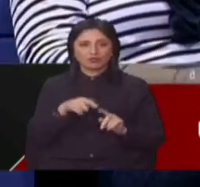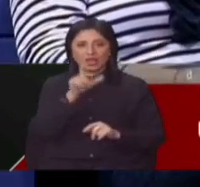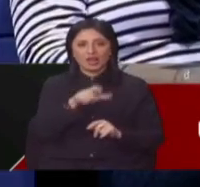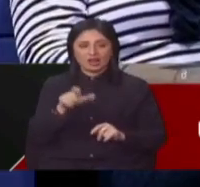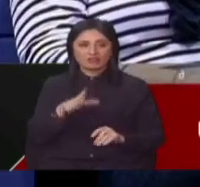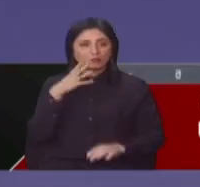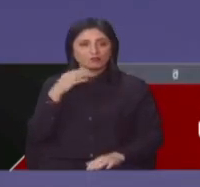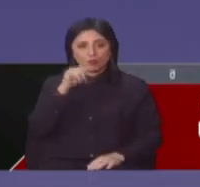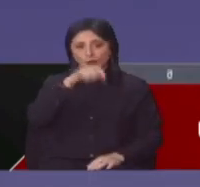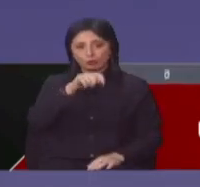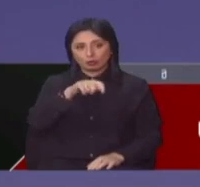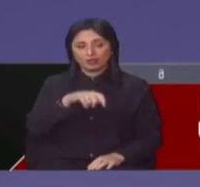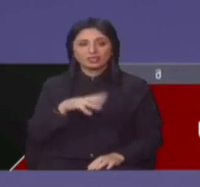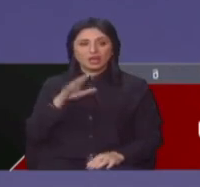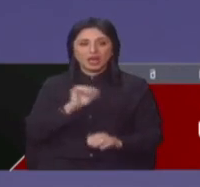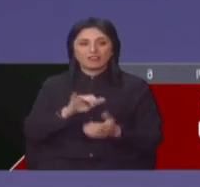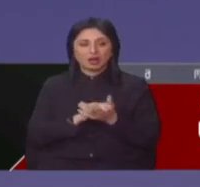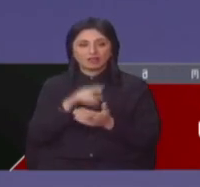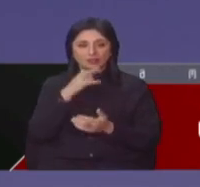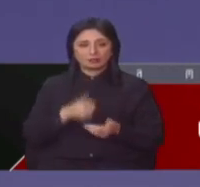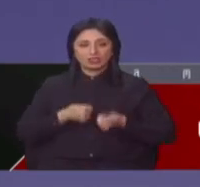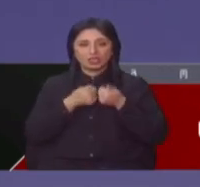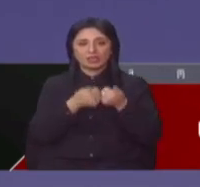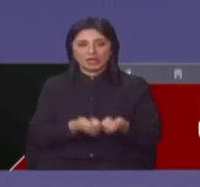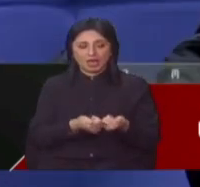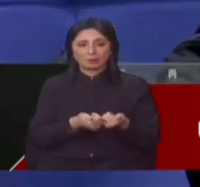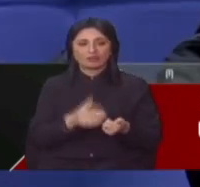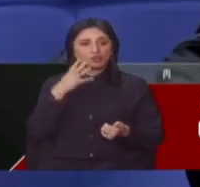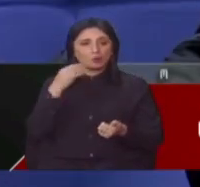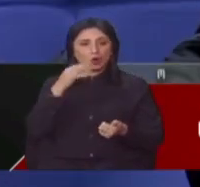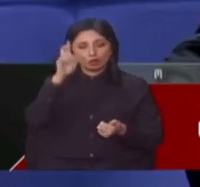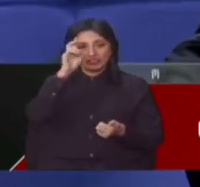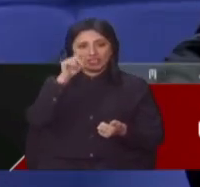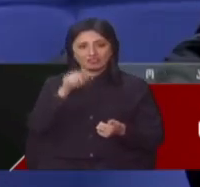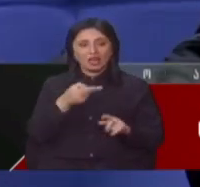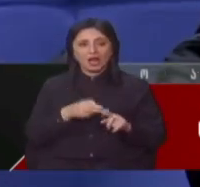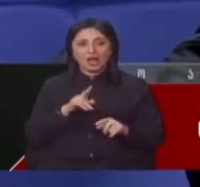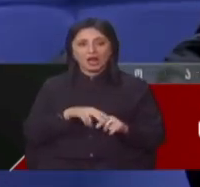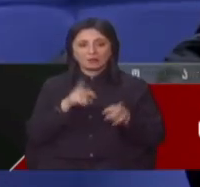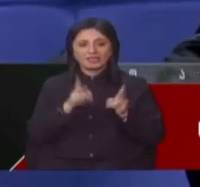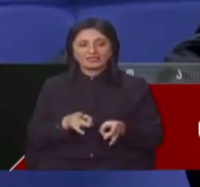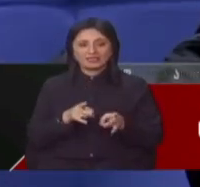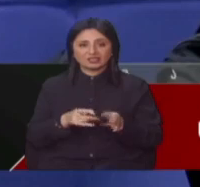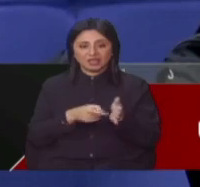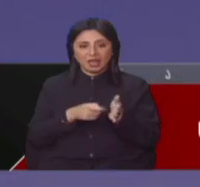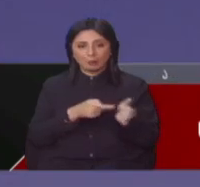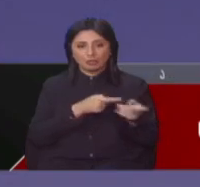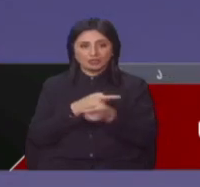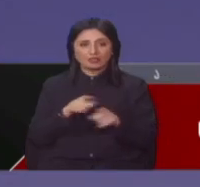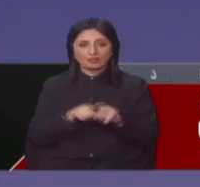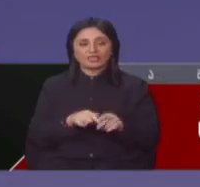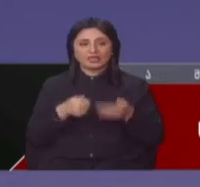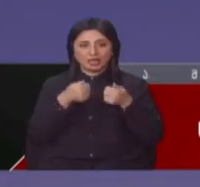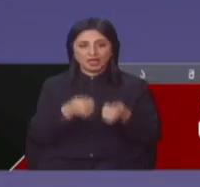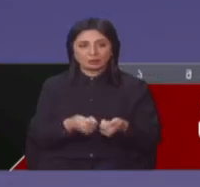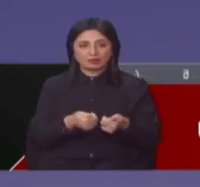მომრჩეველთა მოლდოვაში და ევროკავშირში აცხადებენ, რომ დაეხმარებიან მოლდოვის ხელისუფლებას ამ ინციდენტების გამოძიებაში, ასევე